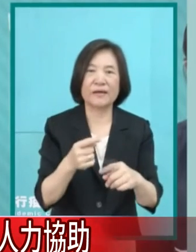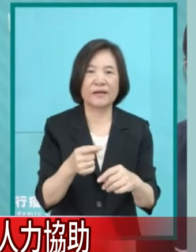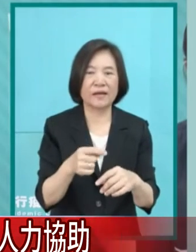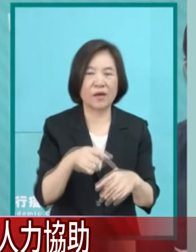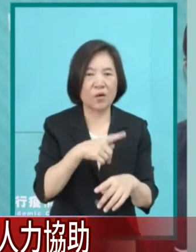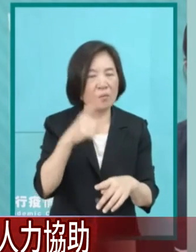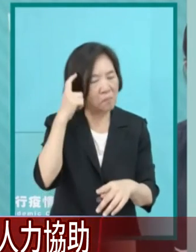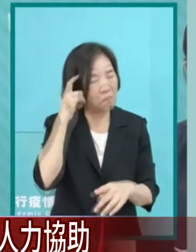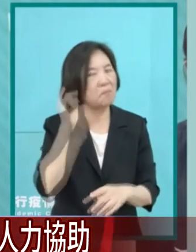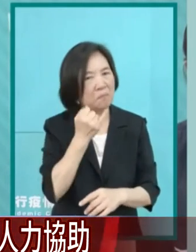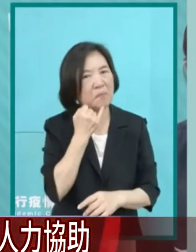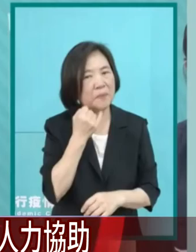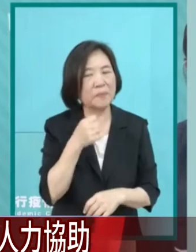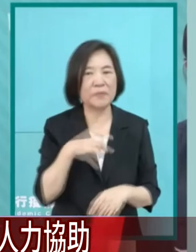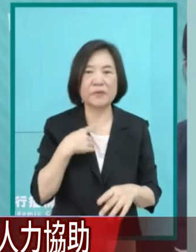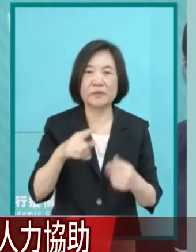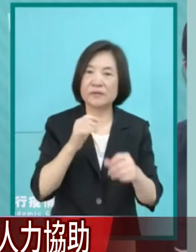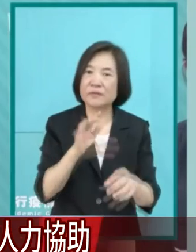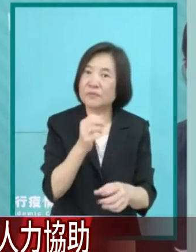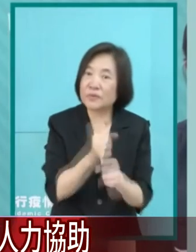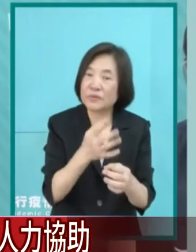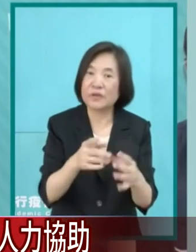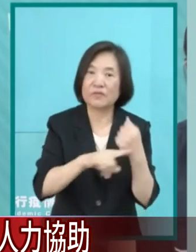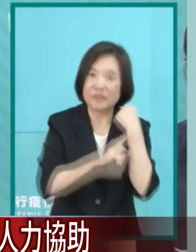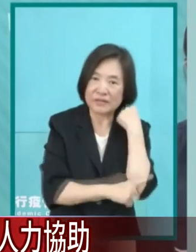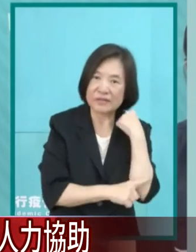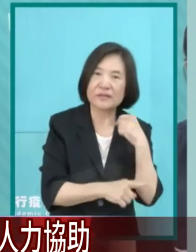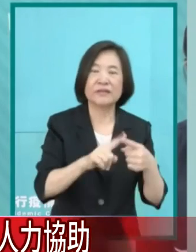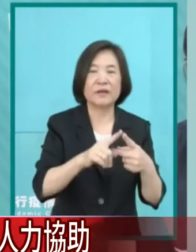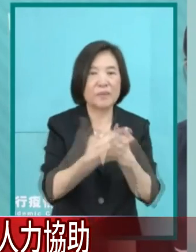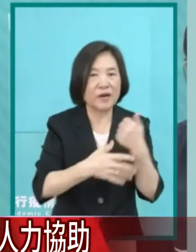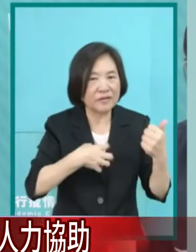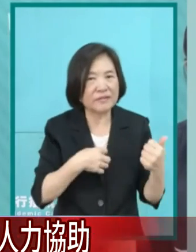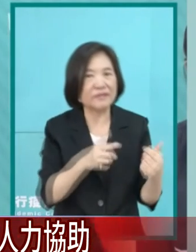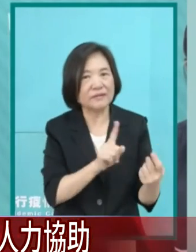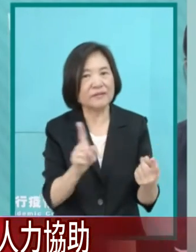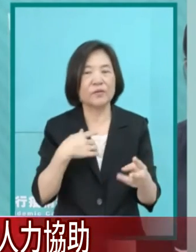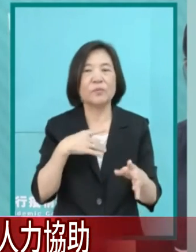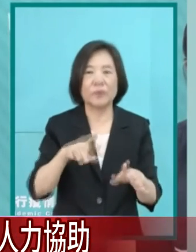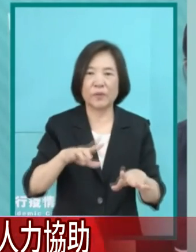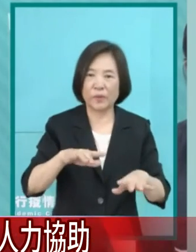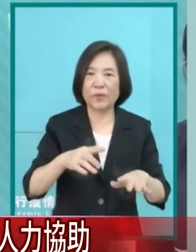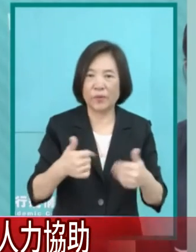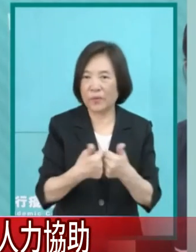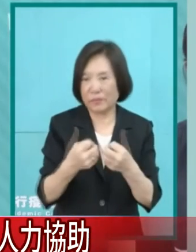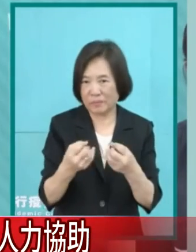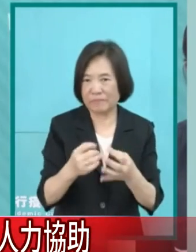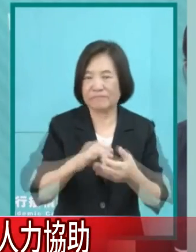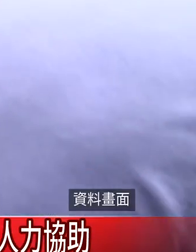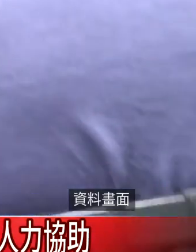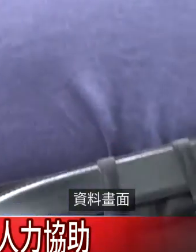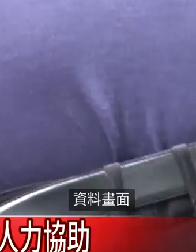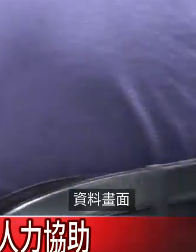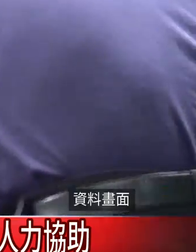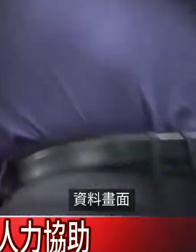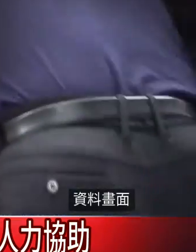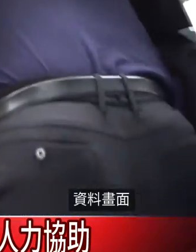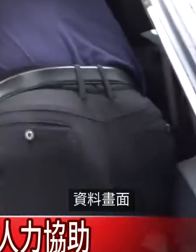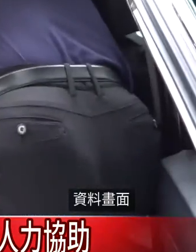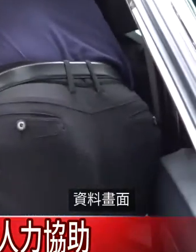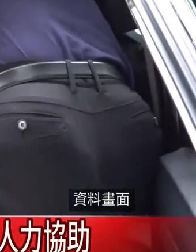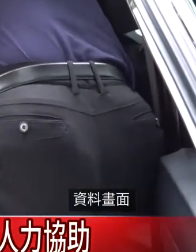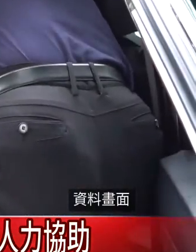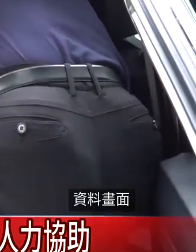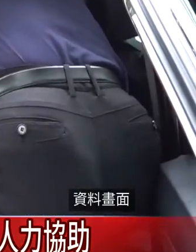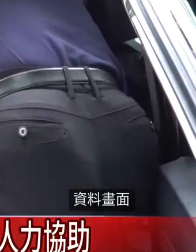考虑的项目啊。至于怎么做，法令啦、保险啦什么要怎么做，这我们尽快把它定一个方法出来。 疫